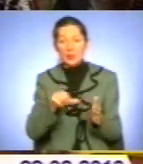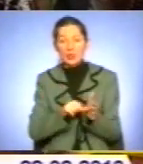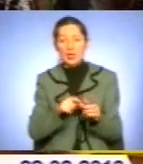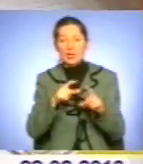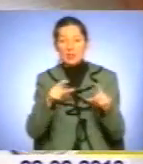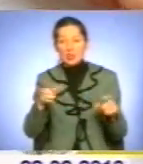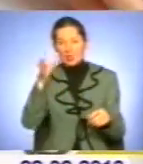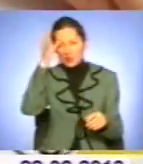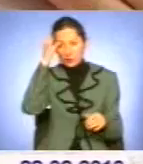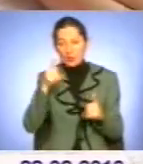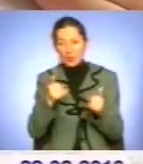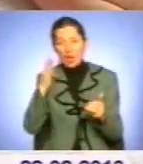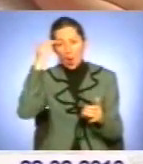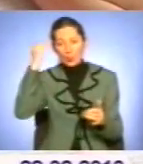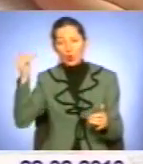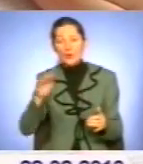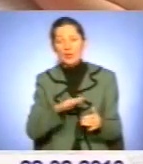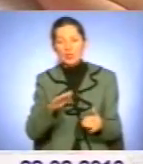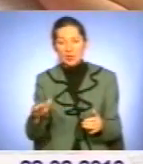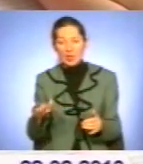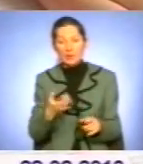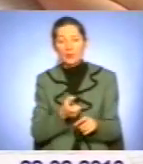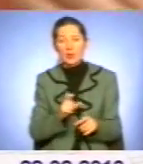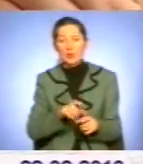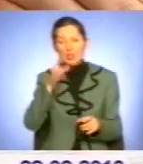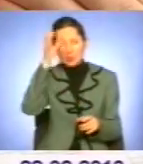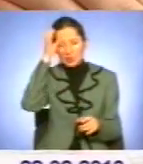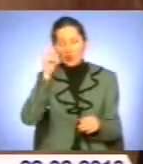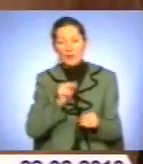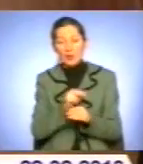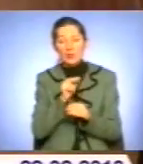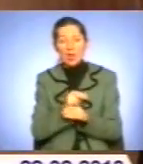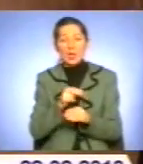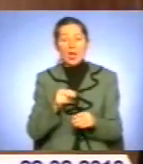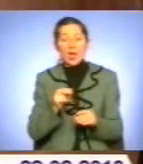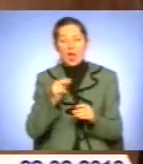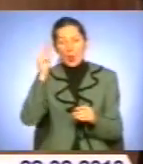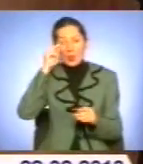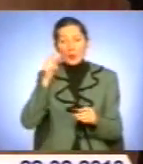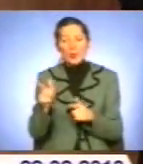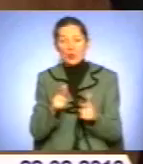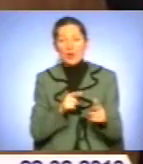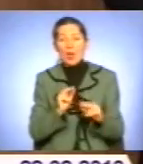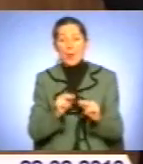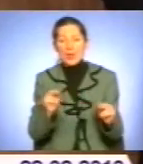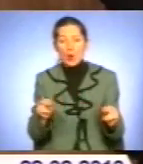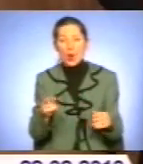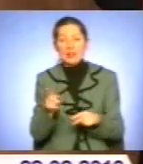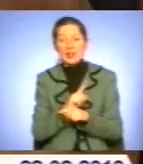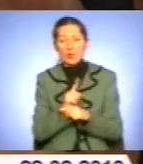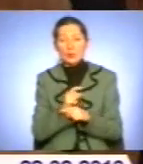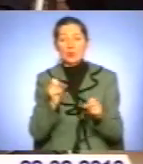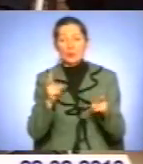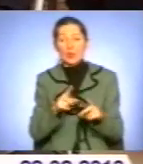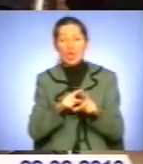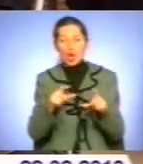закладів освіти для обдарованих дітей. Найбільше знавців навчальних дисциплін підготували педагоги Тернопільської спеціалізованої школи